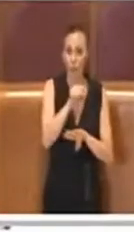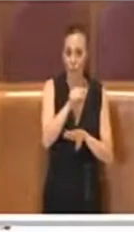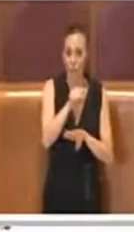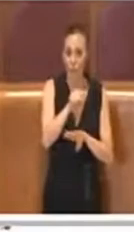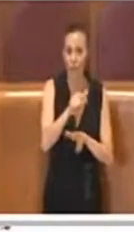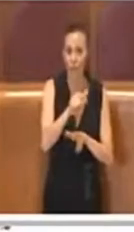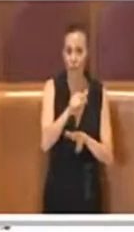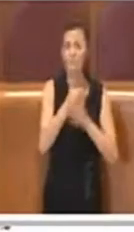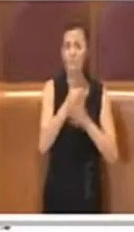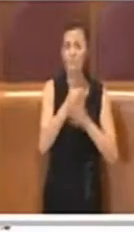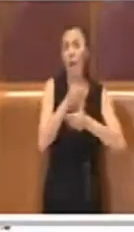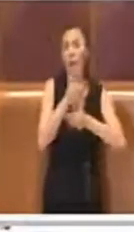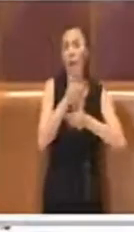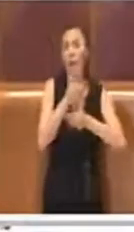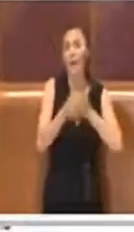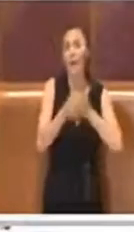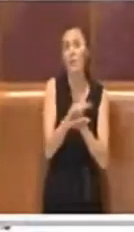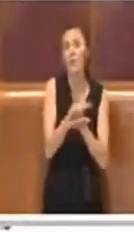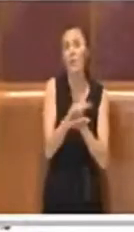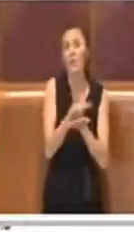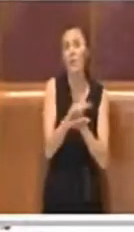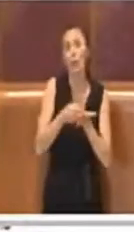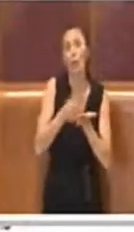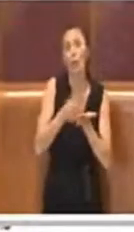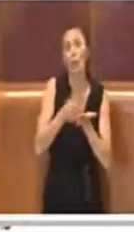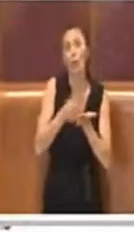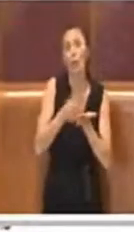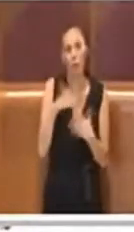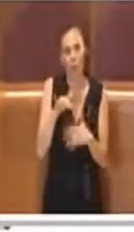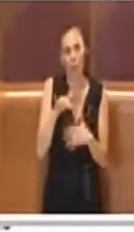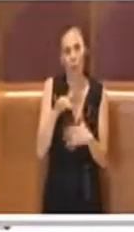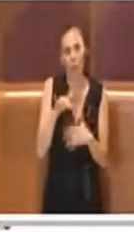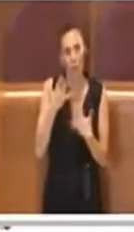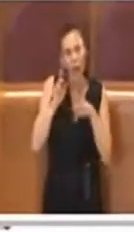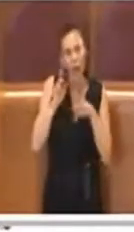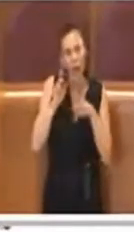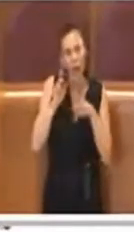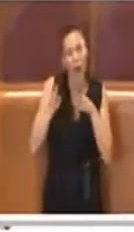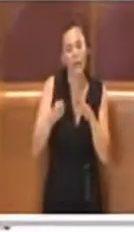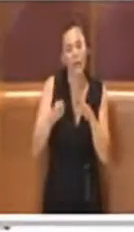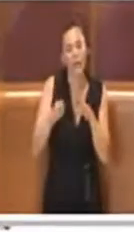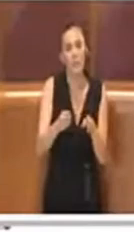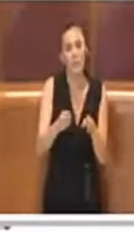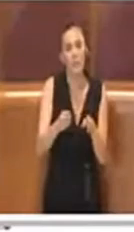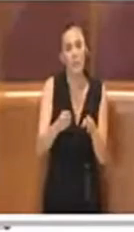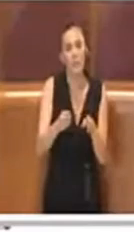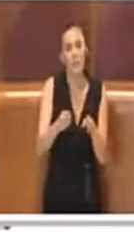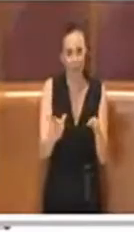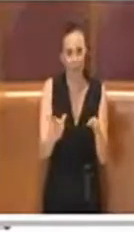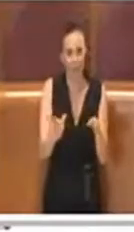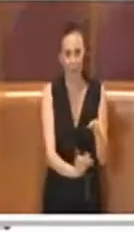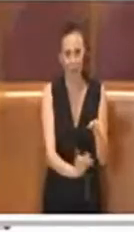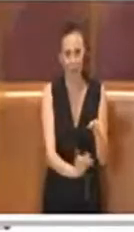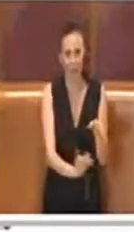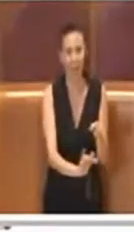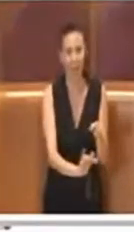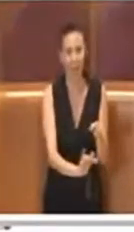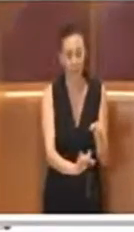portare avanti delle progettualità molto importanti e soprattutto un'attenzione per i minori,